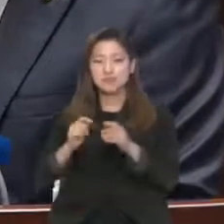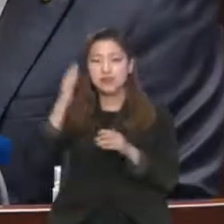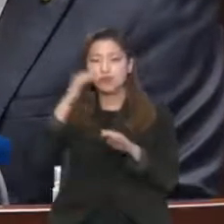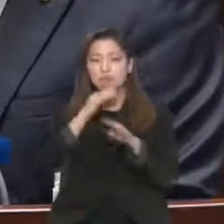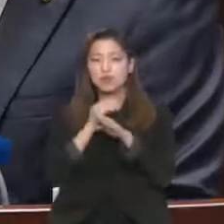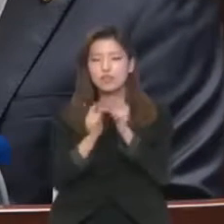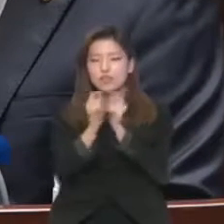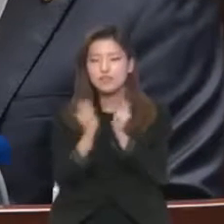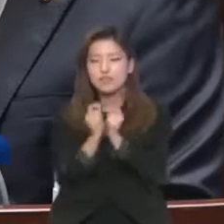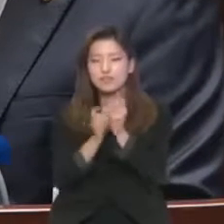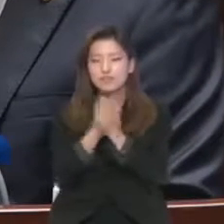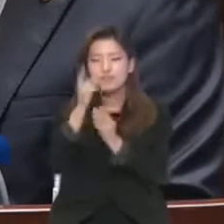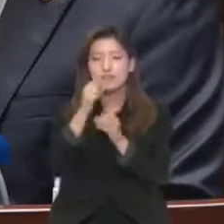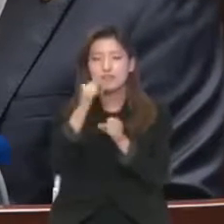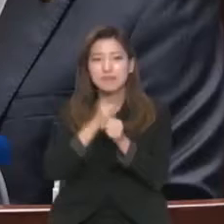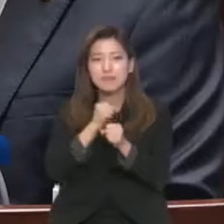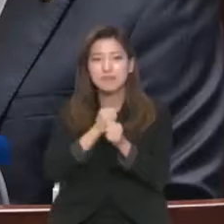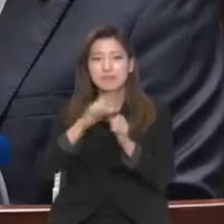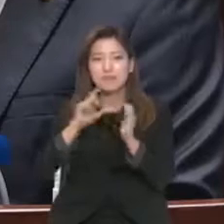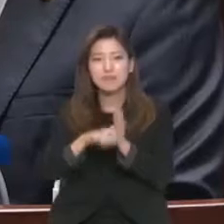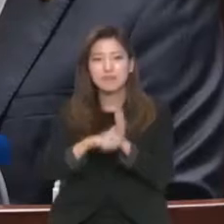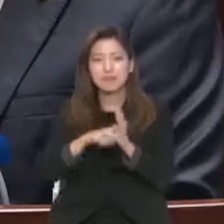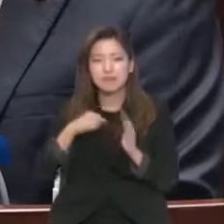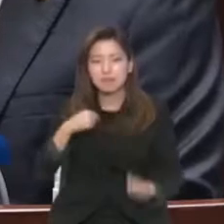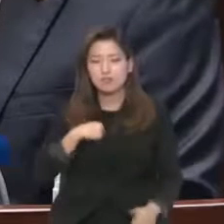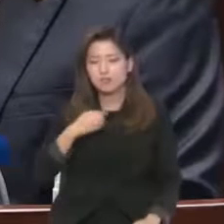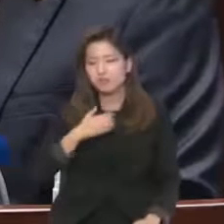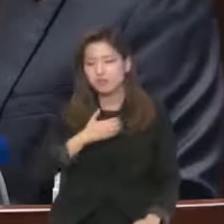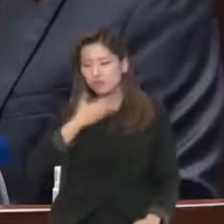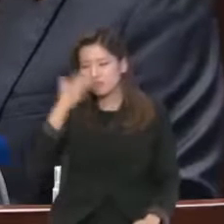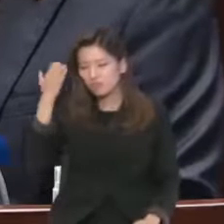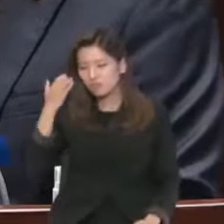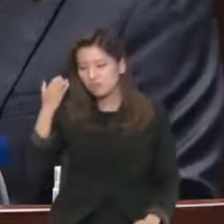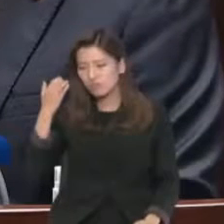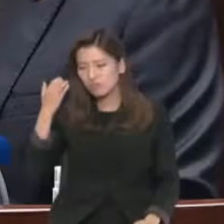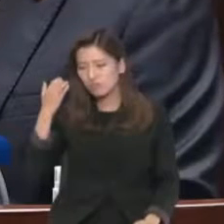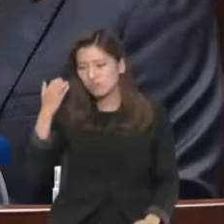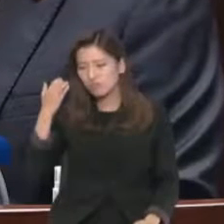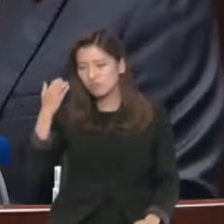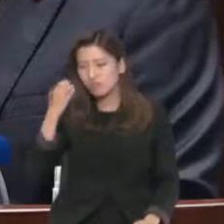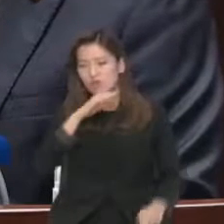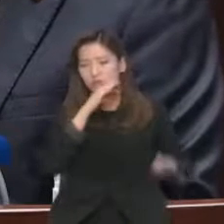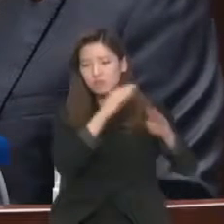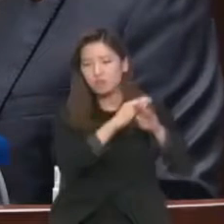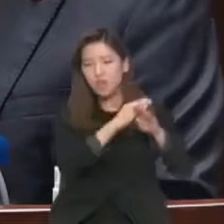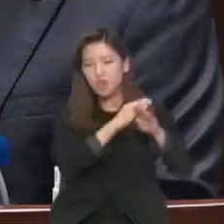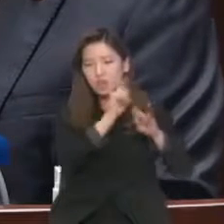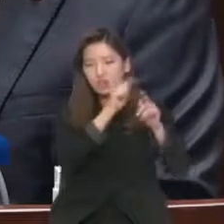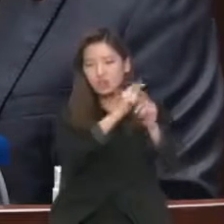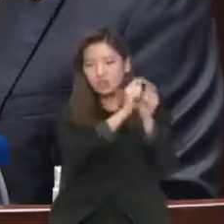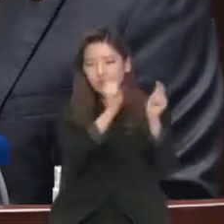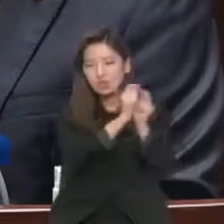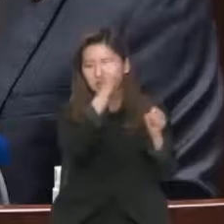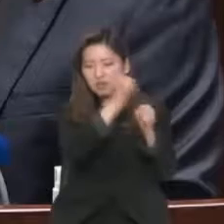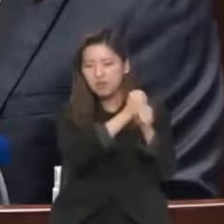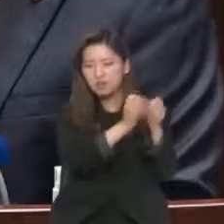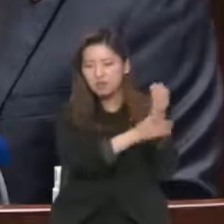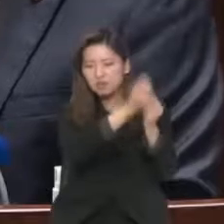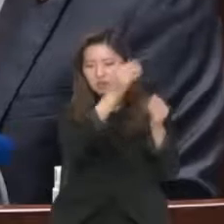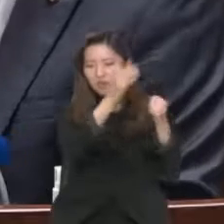구성하는 과정에서 이렇게 자신의 꿈을 접어야 한다면 그것이 과연 공정한가에 대한 문제의식들 이런 것들이 제기되지